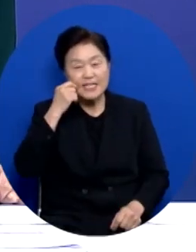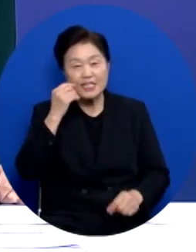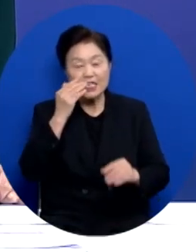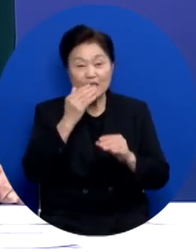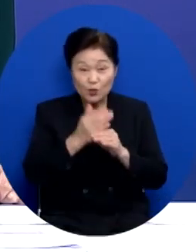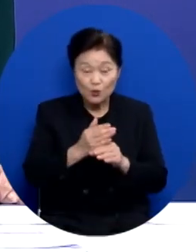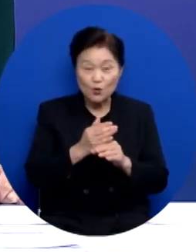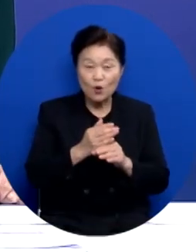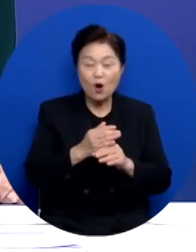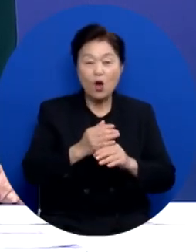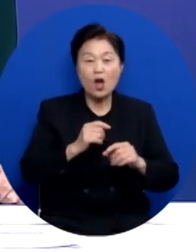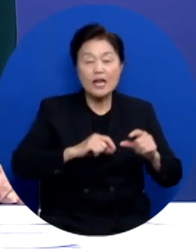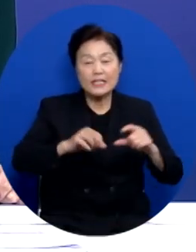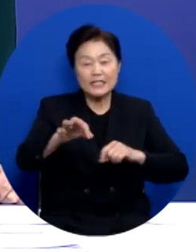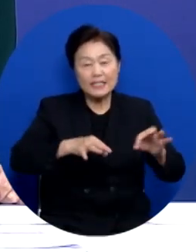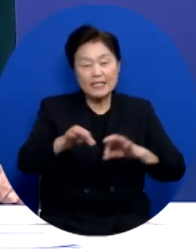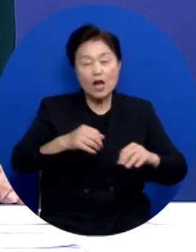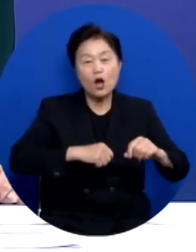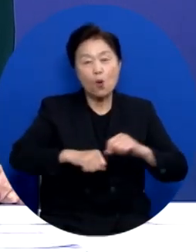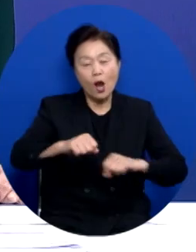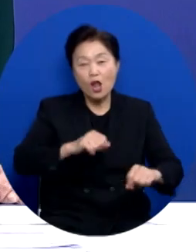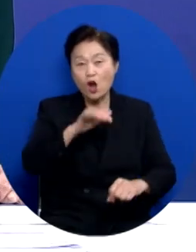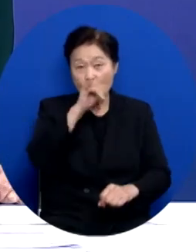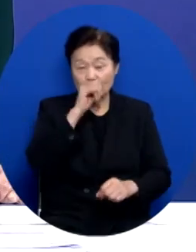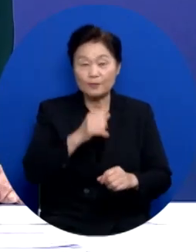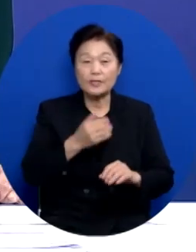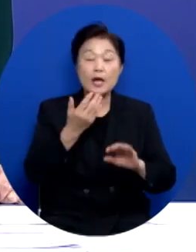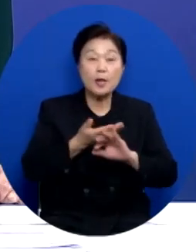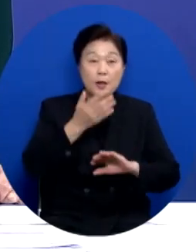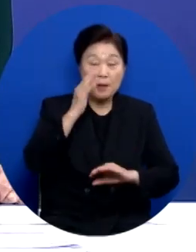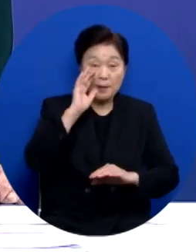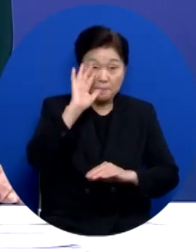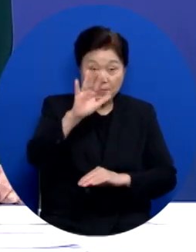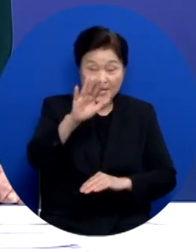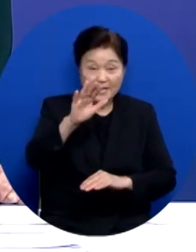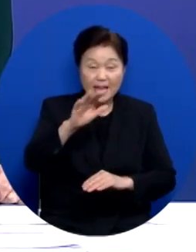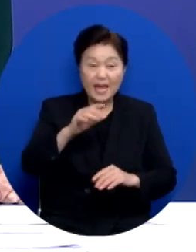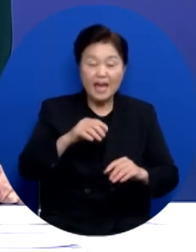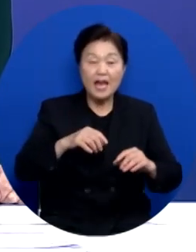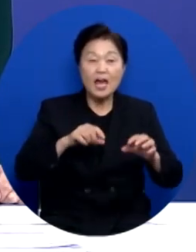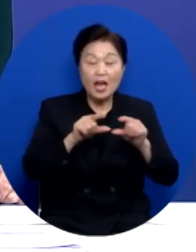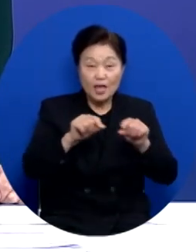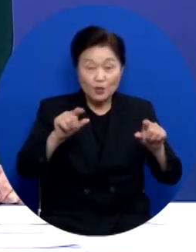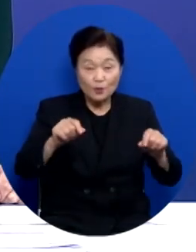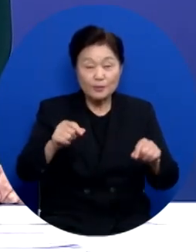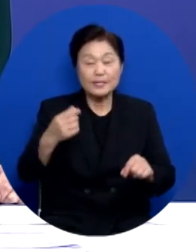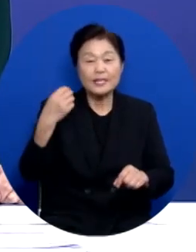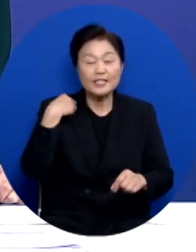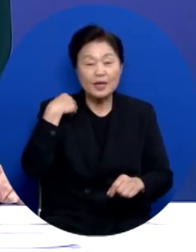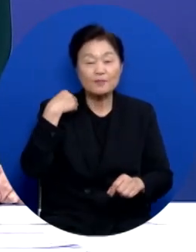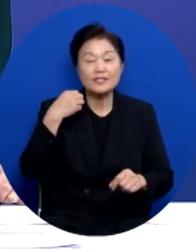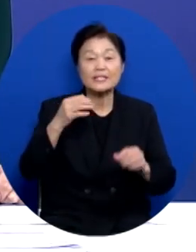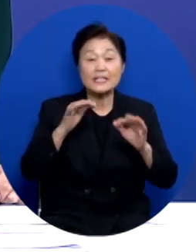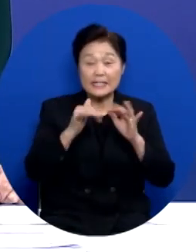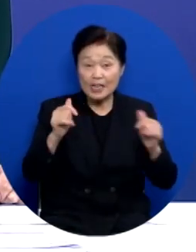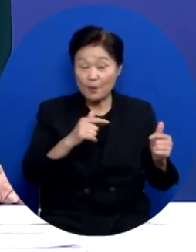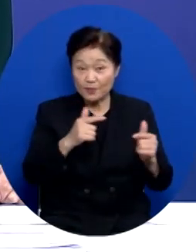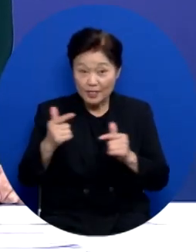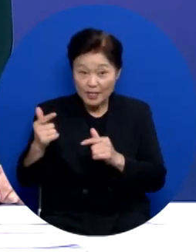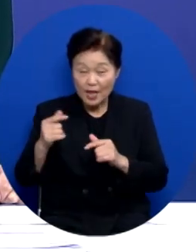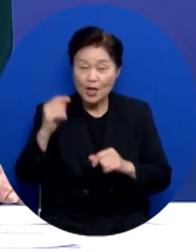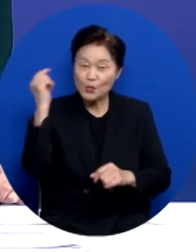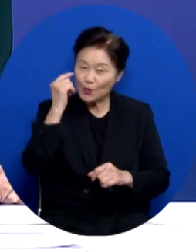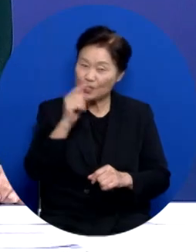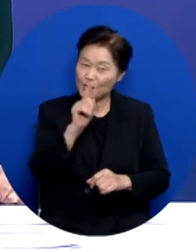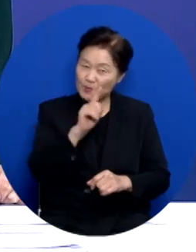외식 시장의 활기가 상당합니다. 미래 외식 업계를 밝힐 이들이 특별한 마켓을 열었다고 하는데요. 어떤 마켓인지 장현수